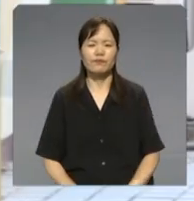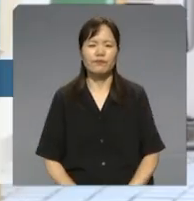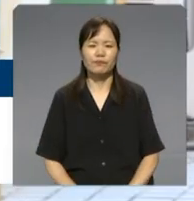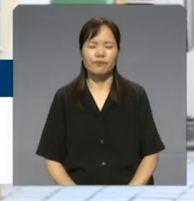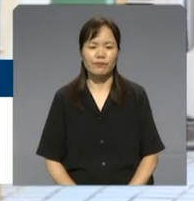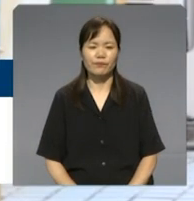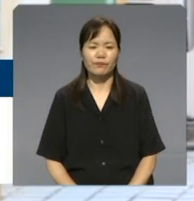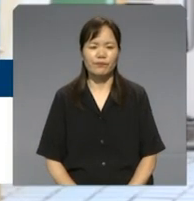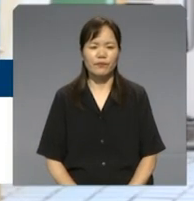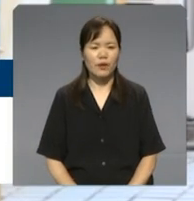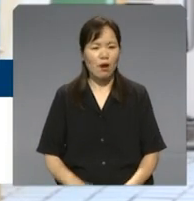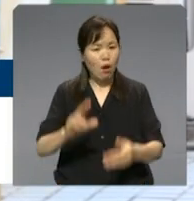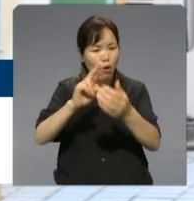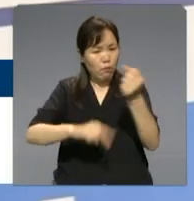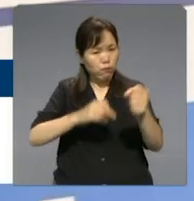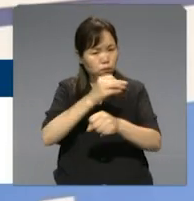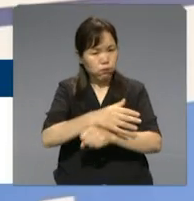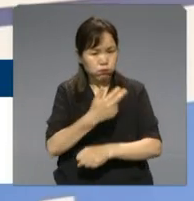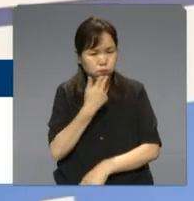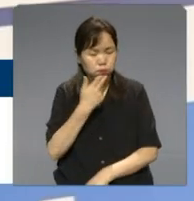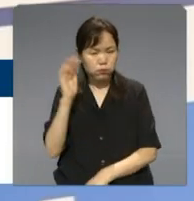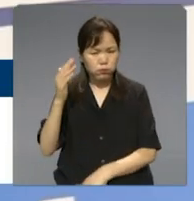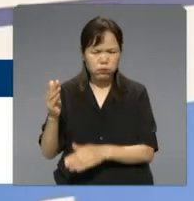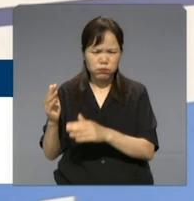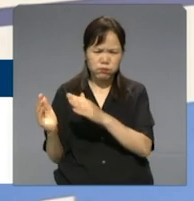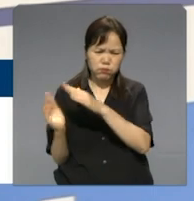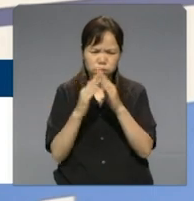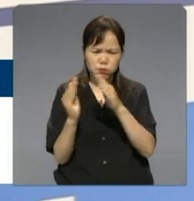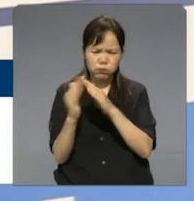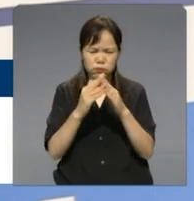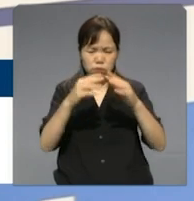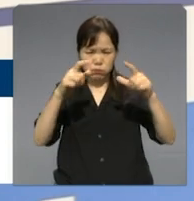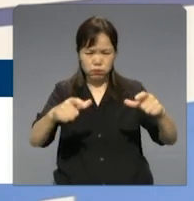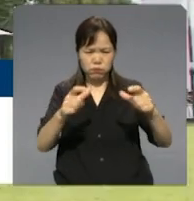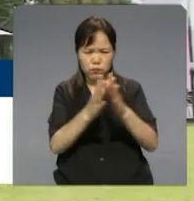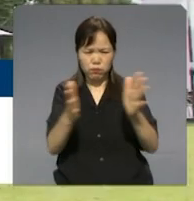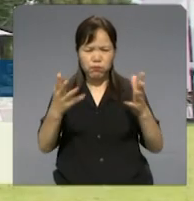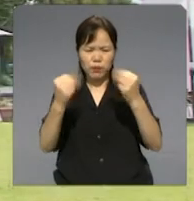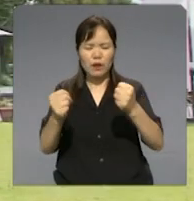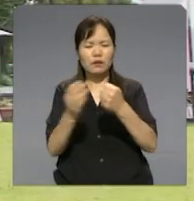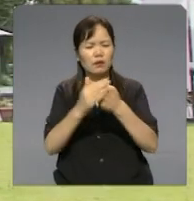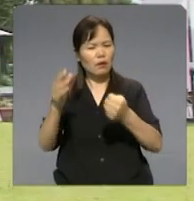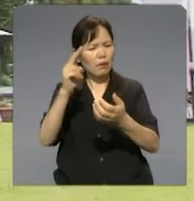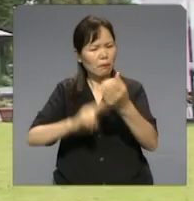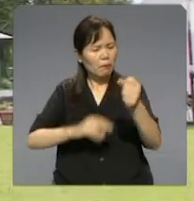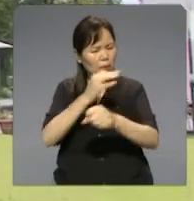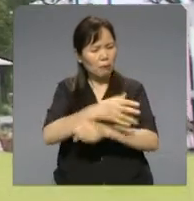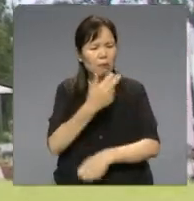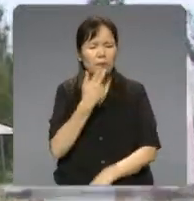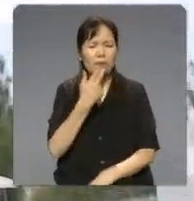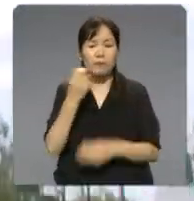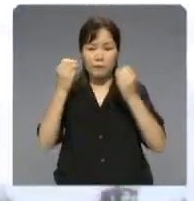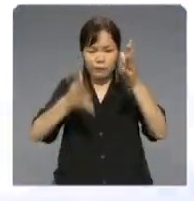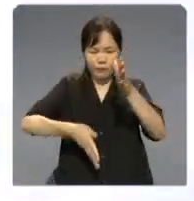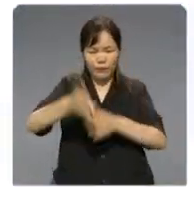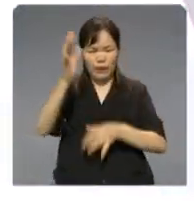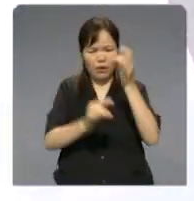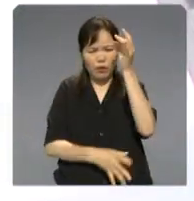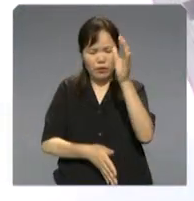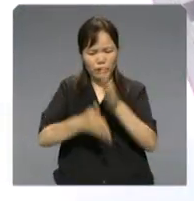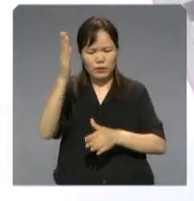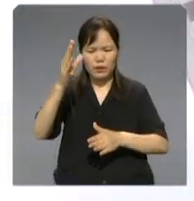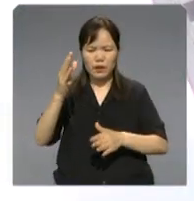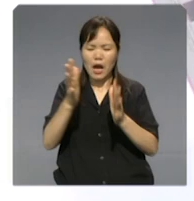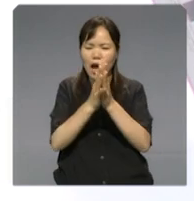거래가 없어요. 입주하는 단지가 좀 많아서요. 그래서 거래가 좀 없는 것 같아요. 전문가들은 신도시와 원도심 아파트